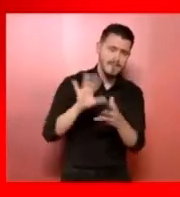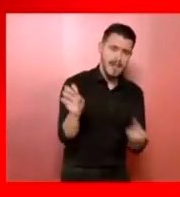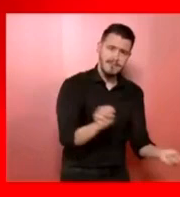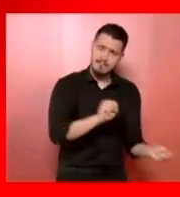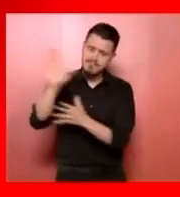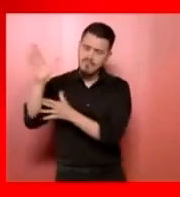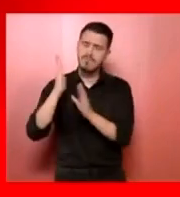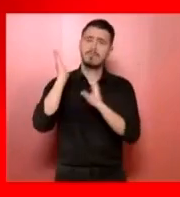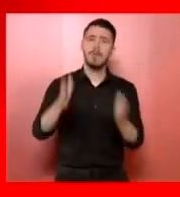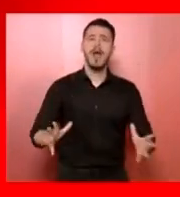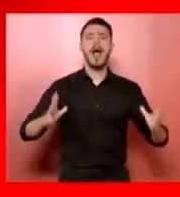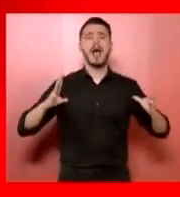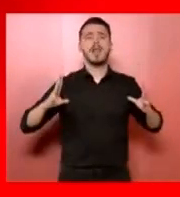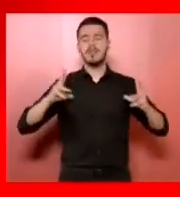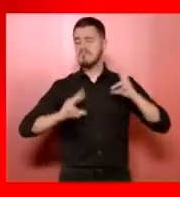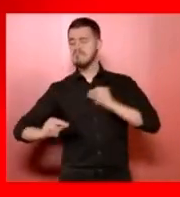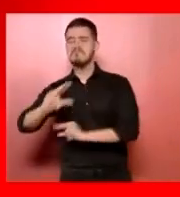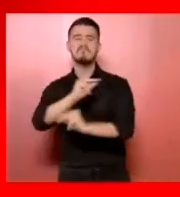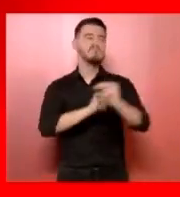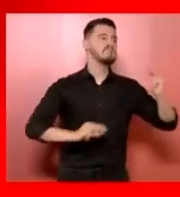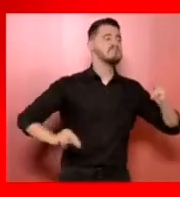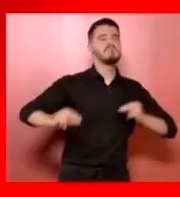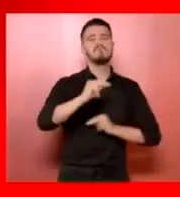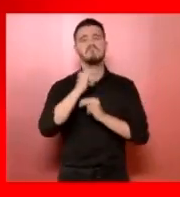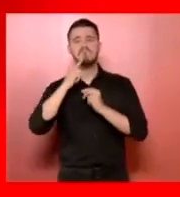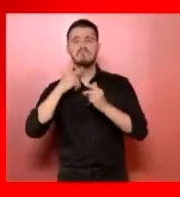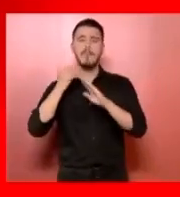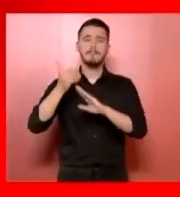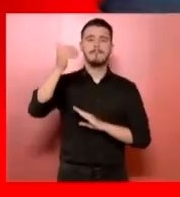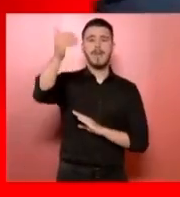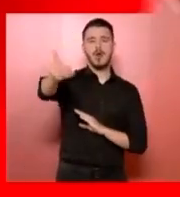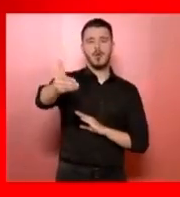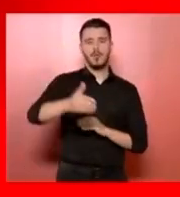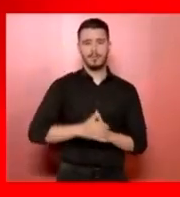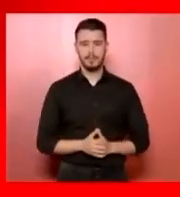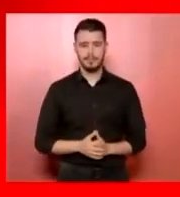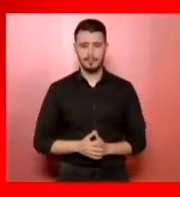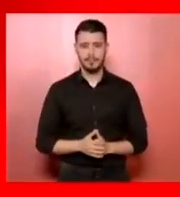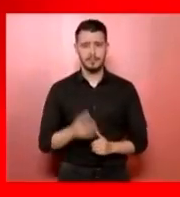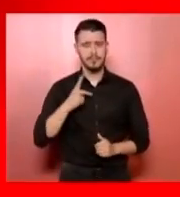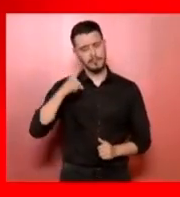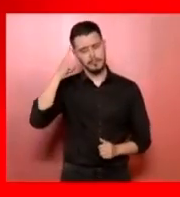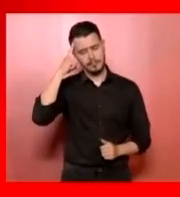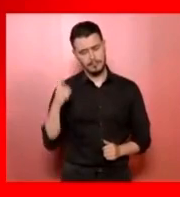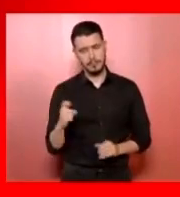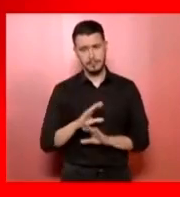Και τέλος, μια υπόσχεση. Ξέρετε ότι κάτω από τον Αλέξη